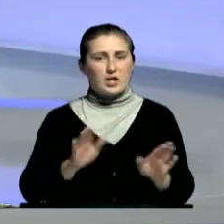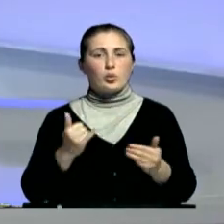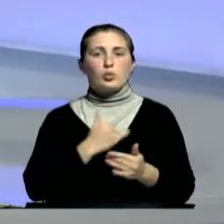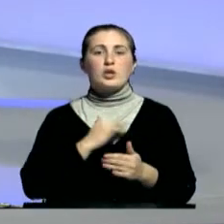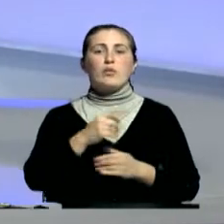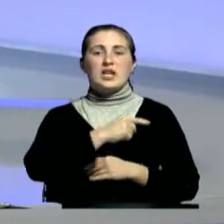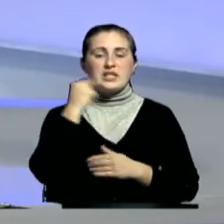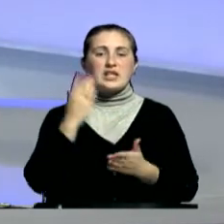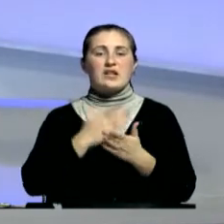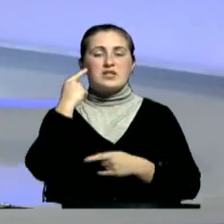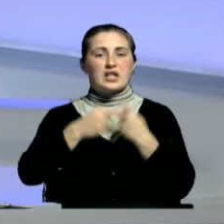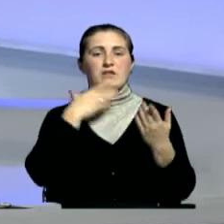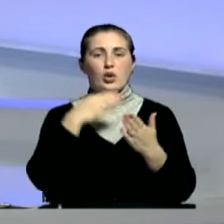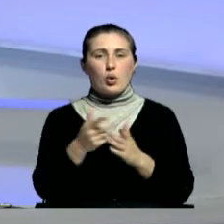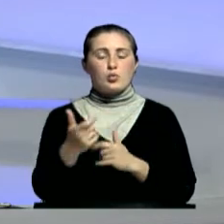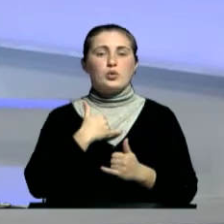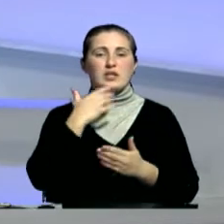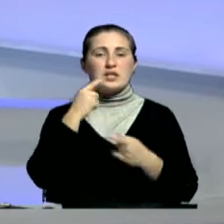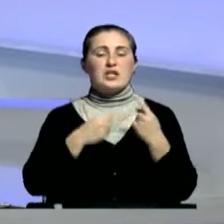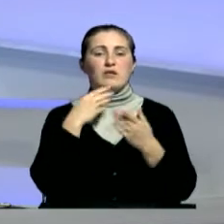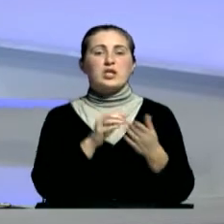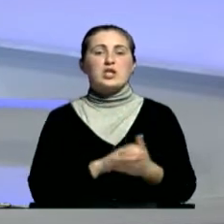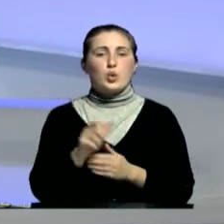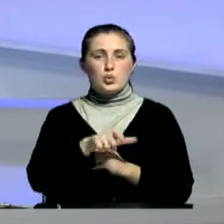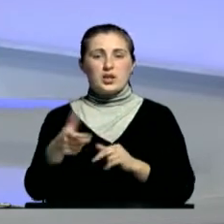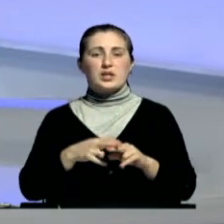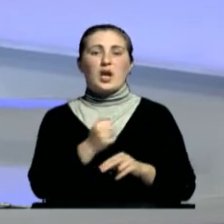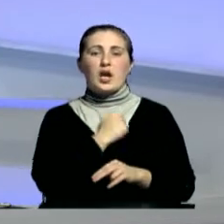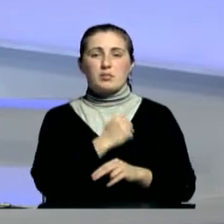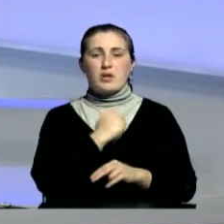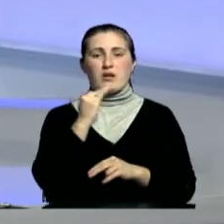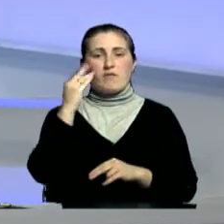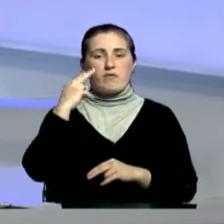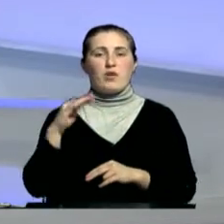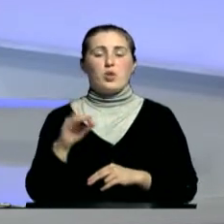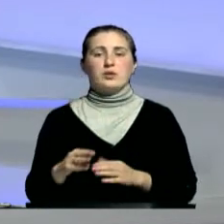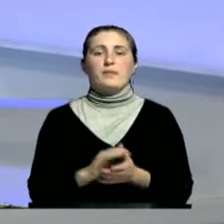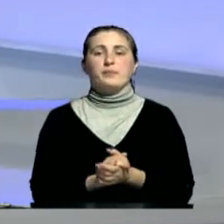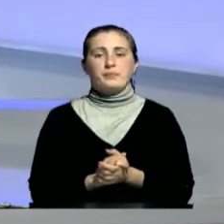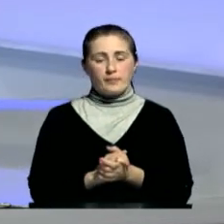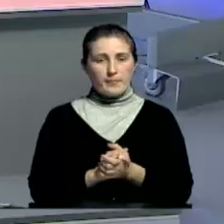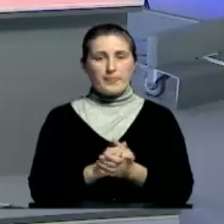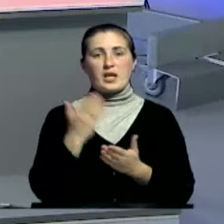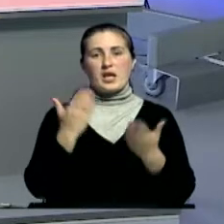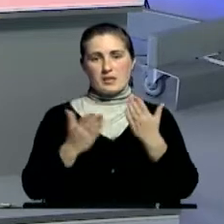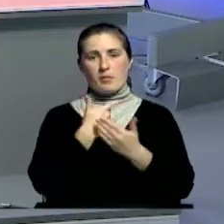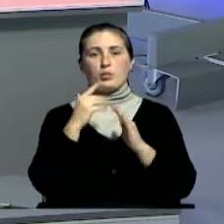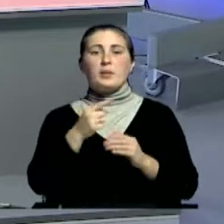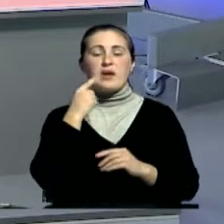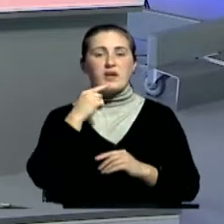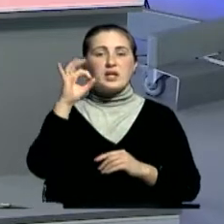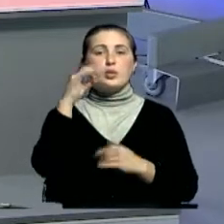у России всегда свое оружие, у нас всегда свои союзники. Это армия и флот. Ну, а если мы все-таки будем говорить уже